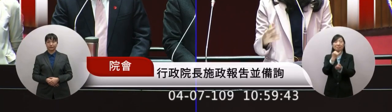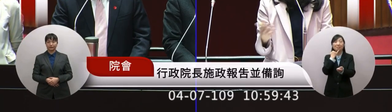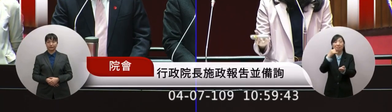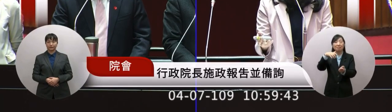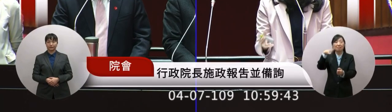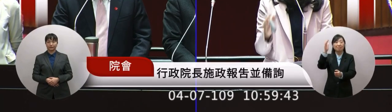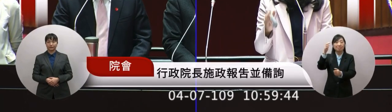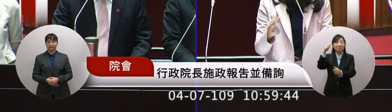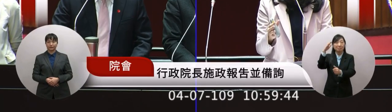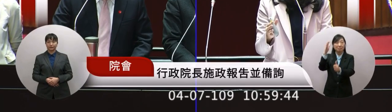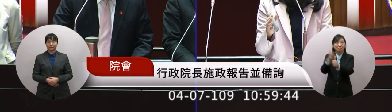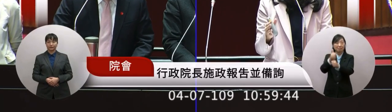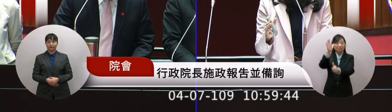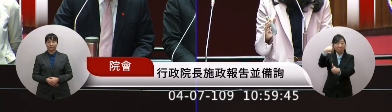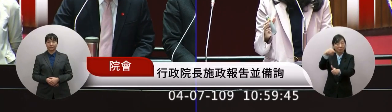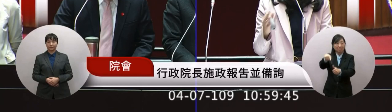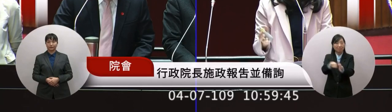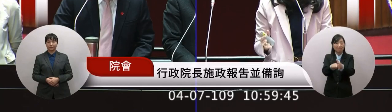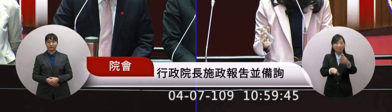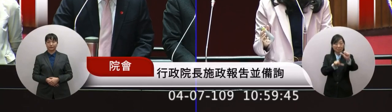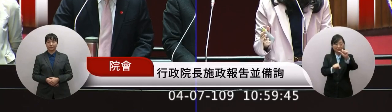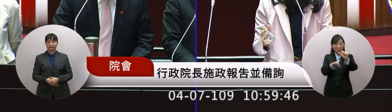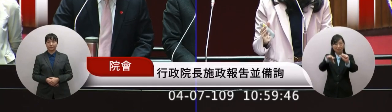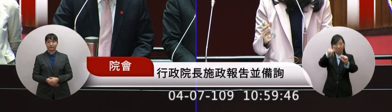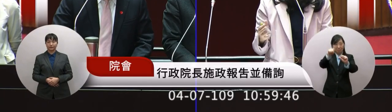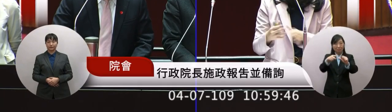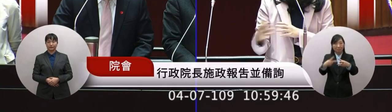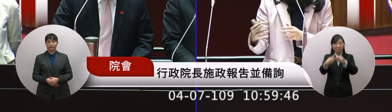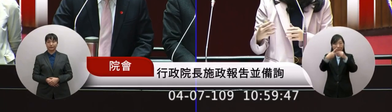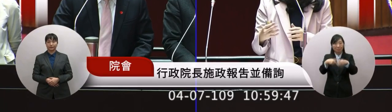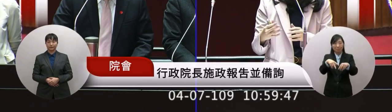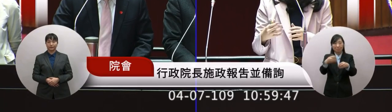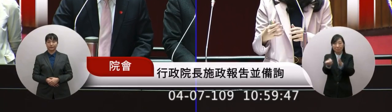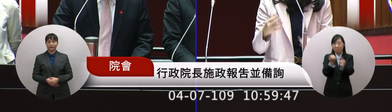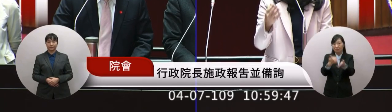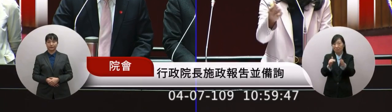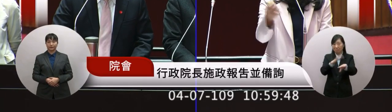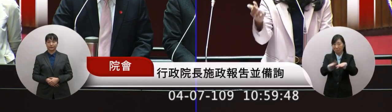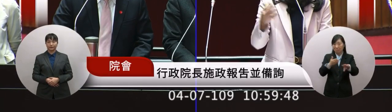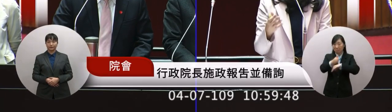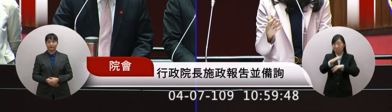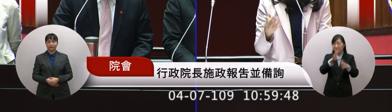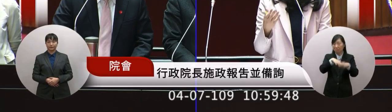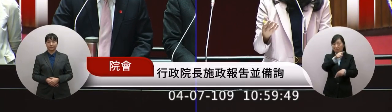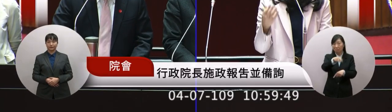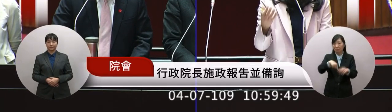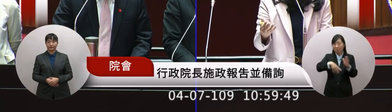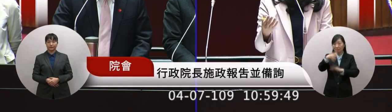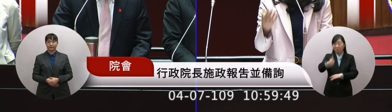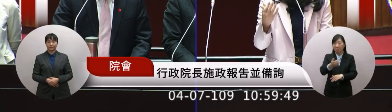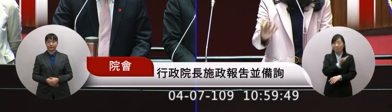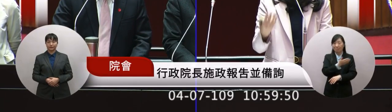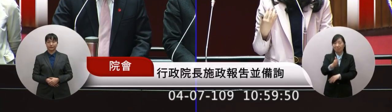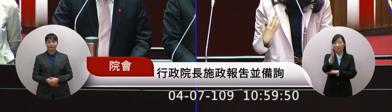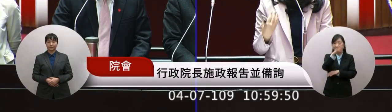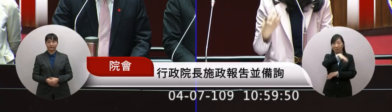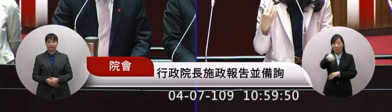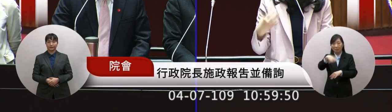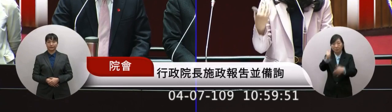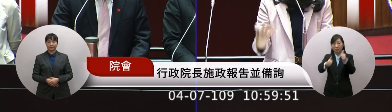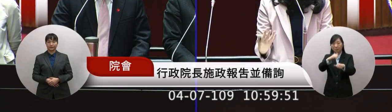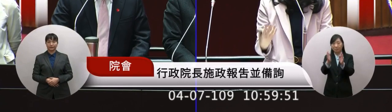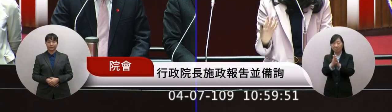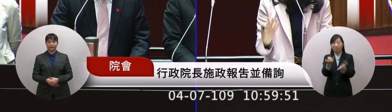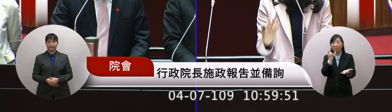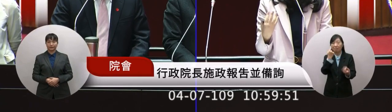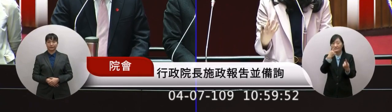是说，我们可能5月初第二波的预算就会通过了。那不知道说院长是不是可以让各部会首长也比较方便，能够提供给我们